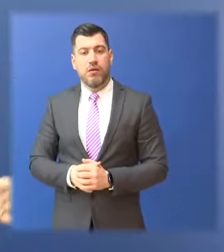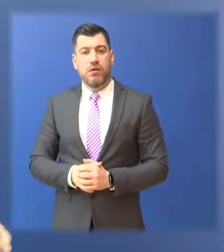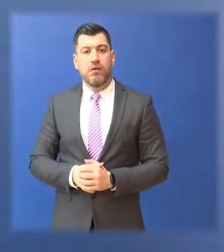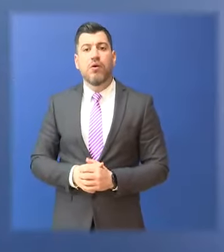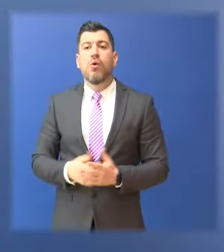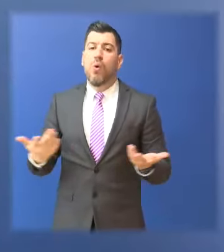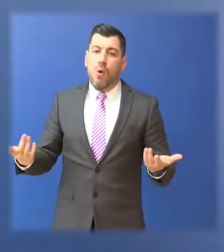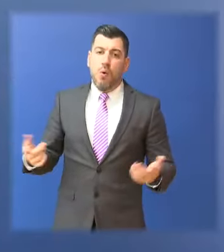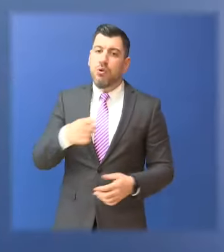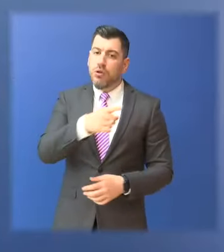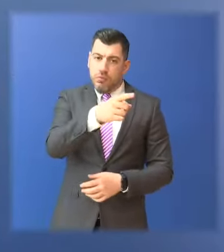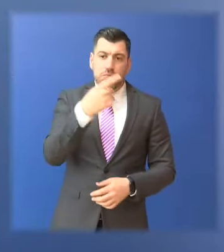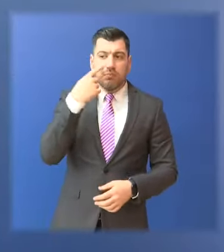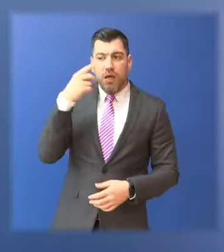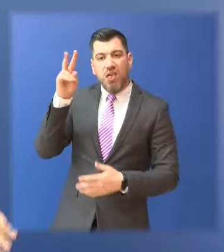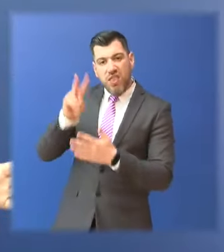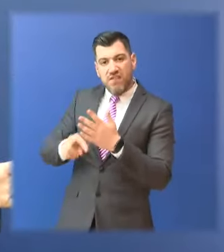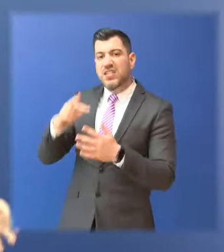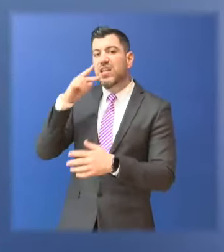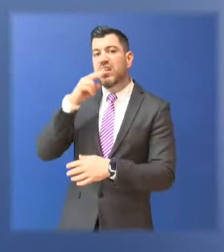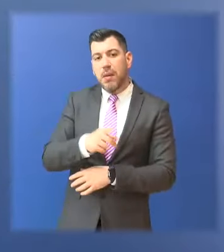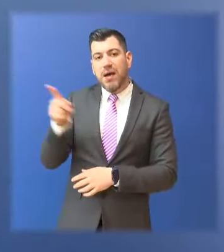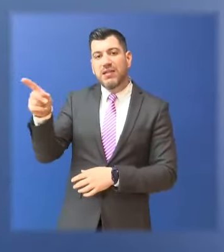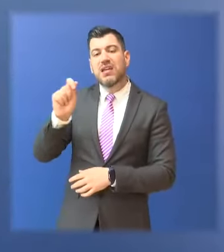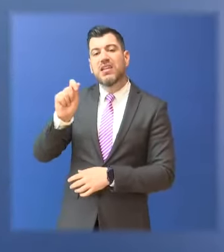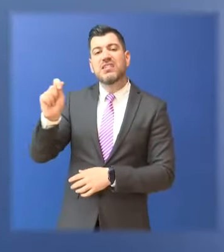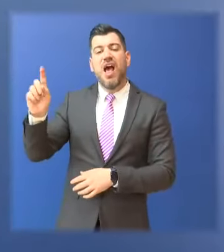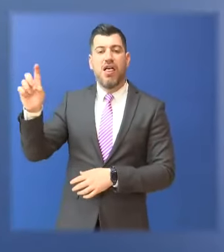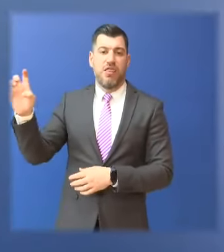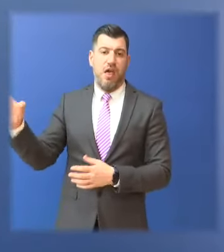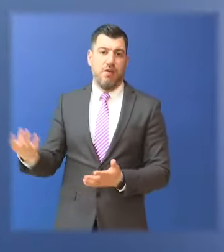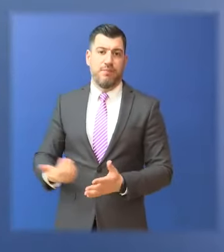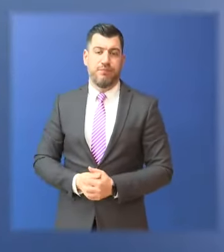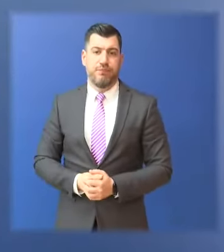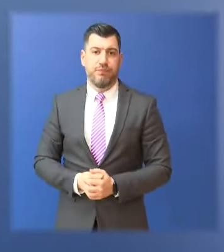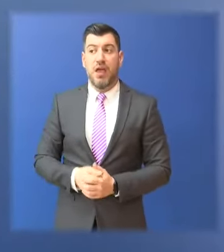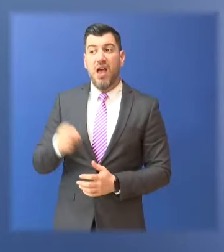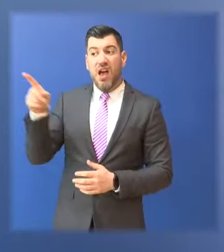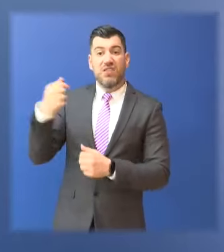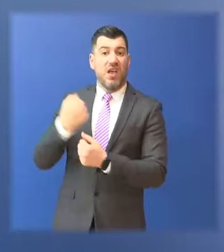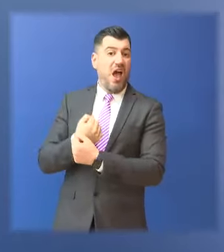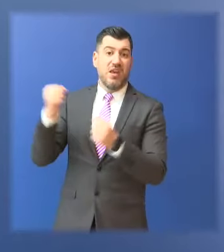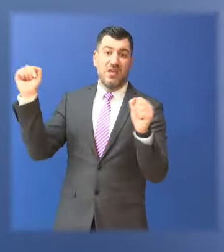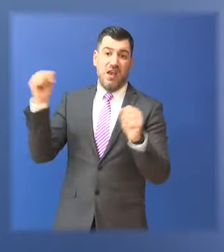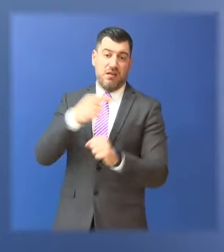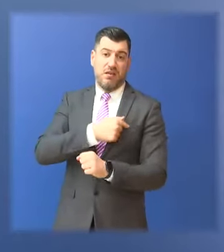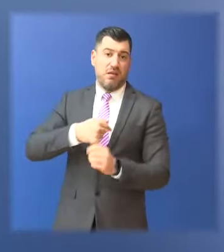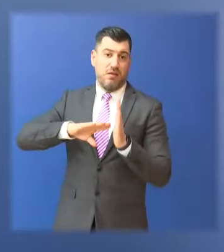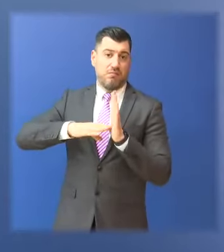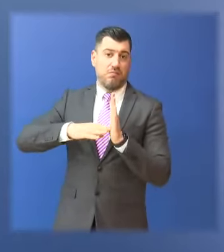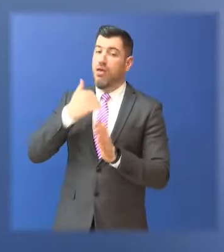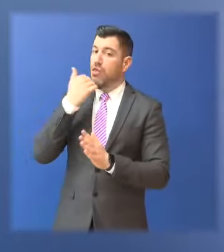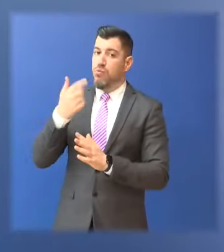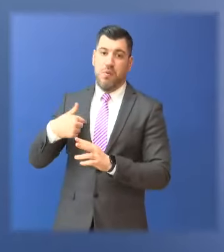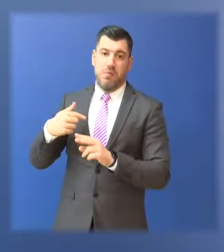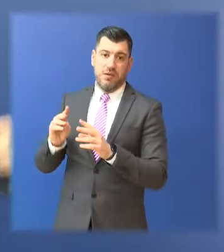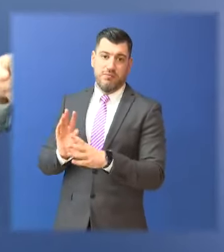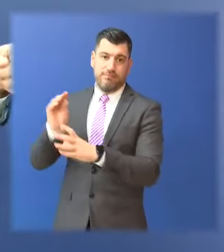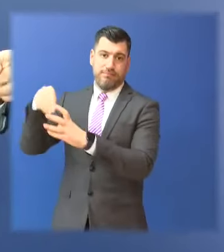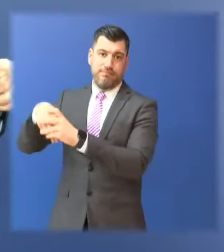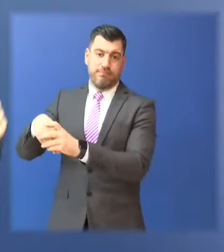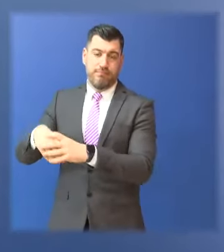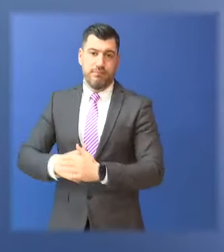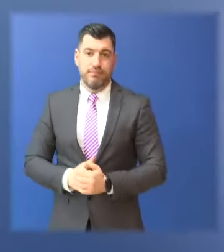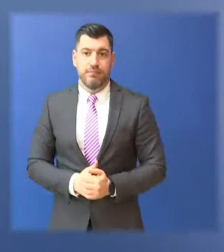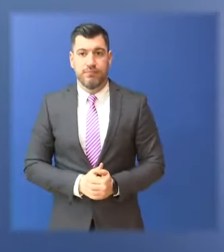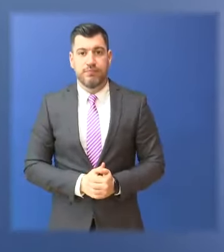απάντηση της ανεξάρτητης αρχής και λόγω και του ανεξάρτητου ρόλου της δεν μπορούμε εμείς να κάνουμε κάποιο περαιτέρω σχόλιο. Πρώτα,